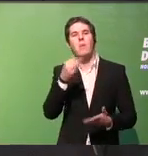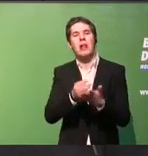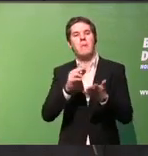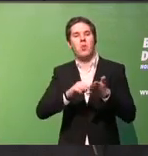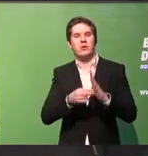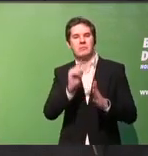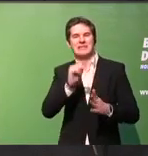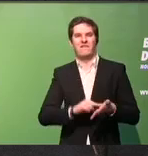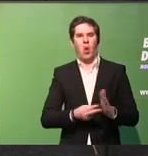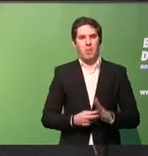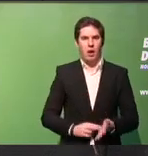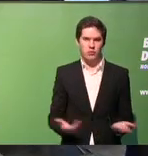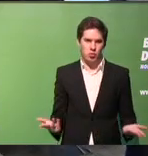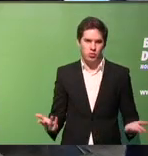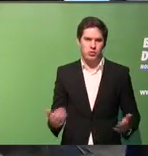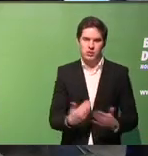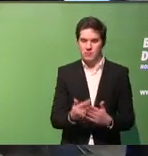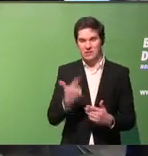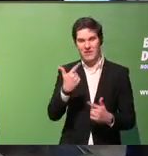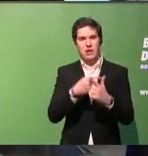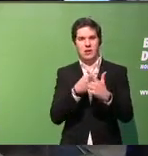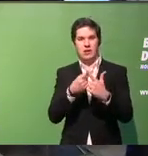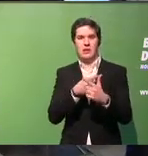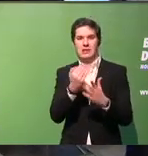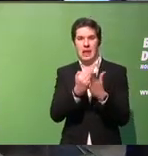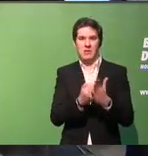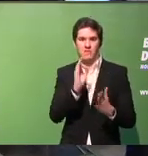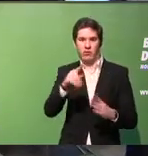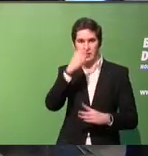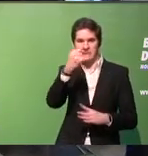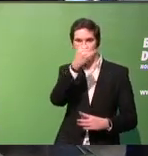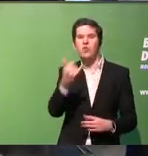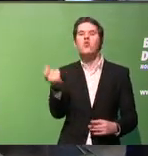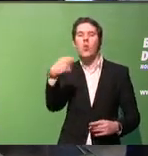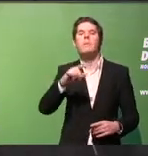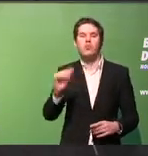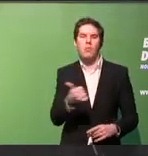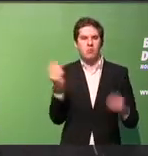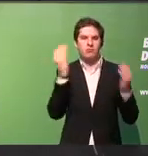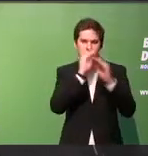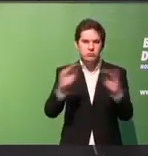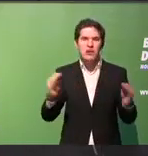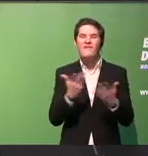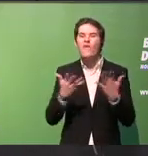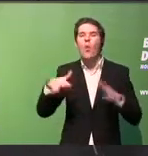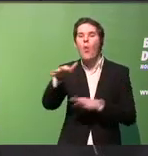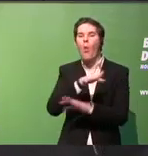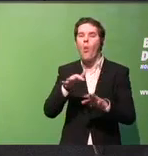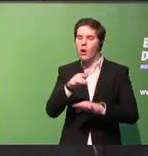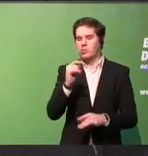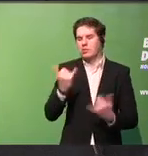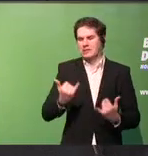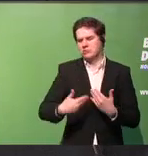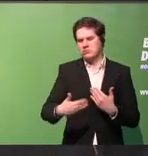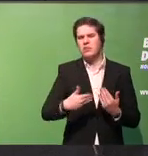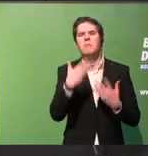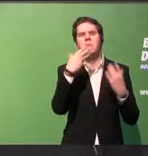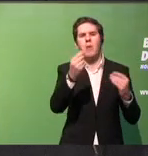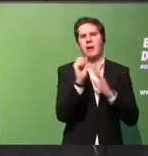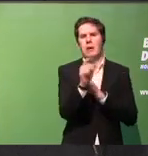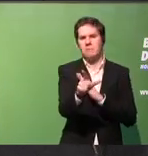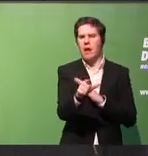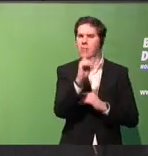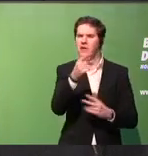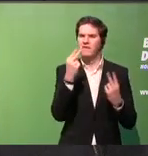wichtige Termine Anfang nächsten Jahres. Die werden auch natürlich rund gehen. Wo, das geben wir noch bekannt, dann mit der Mail, die jetzt rauskommen wird. Aber auf jeden Fall 12.